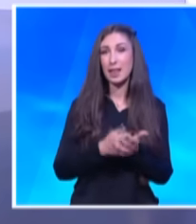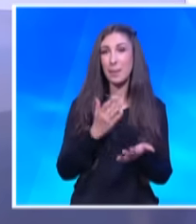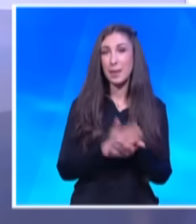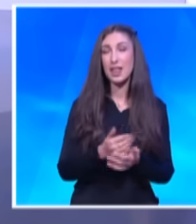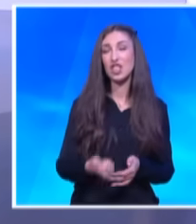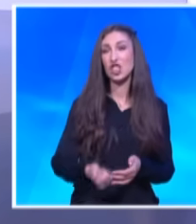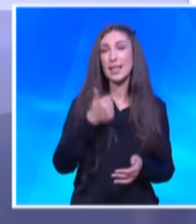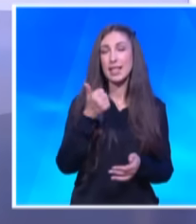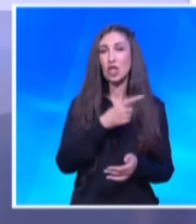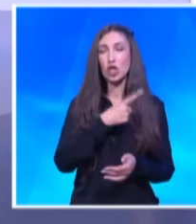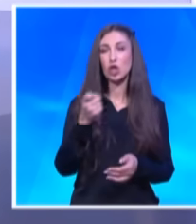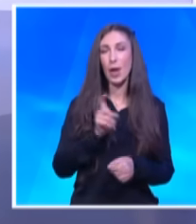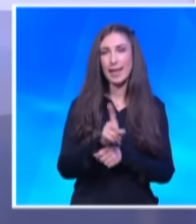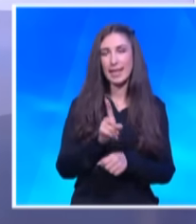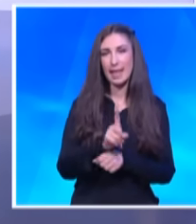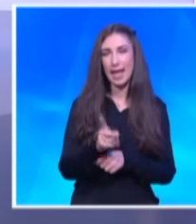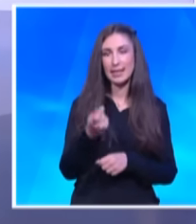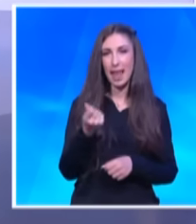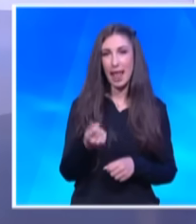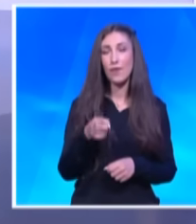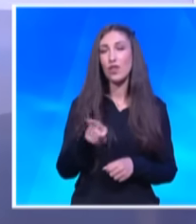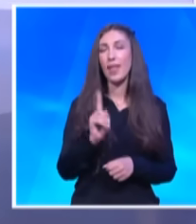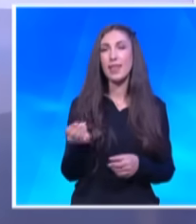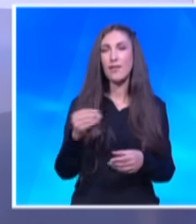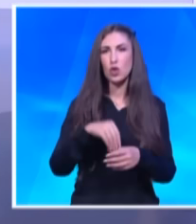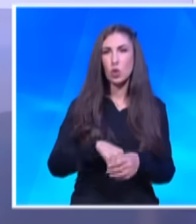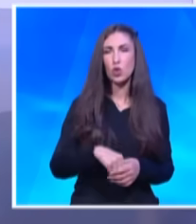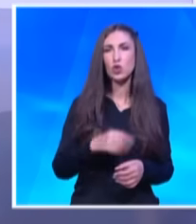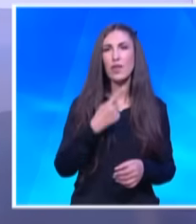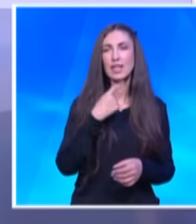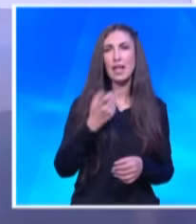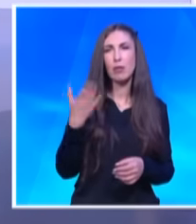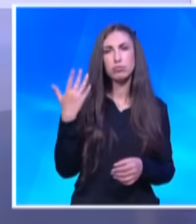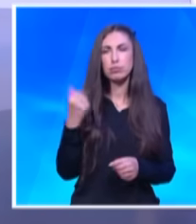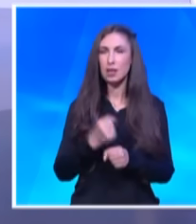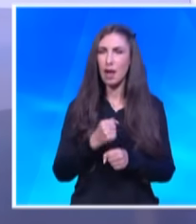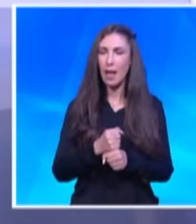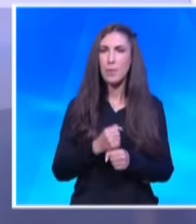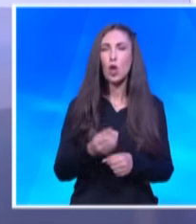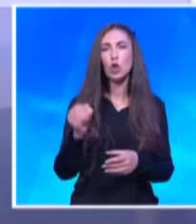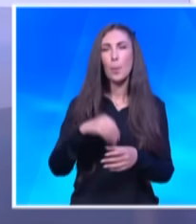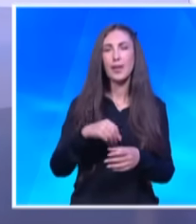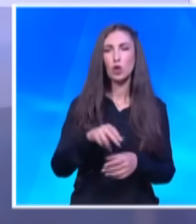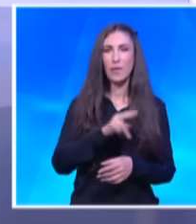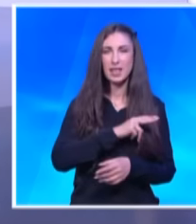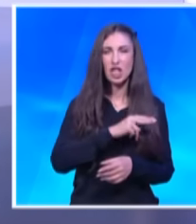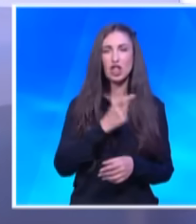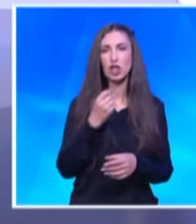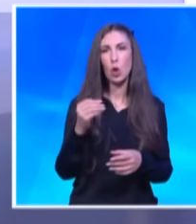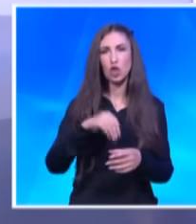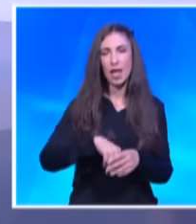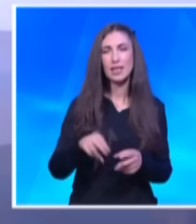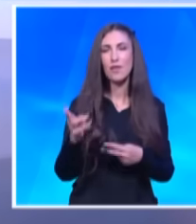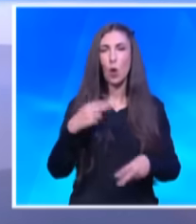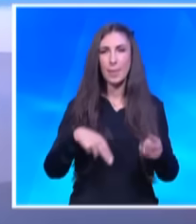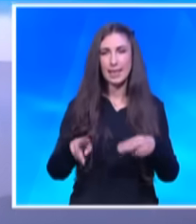на 6111 лева. Това не включва клас, прослужено време и допълнителните възнаграждения за участие в